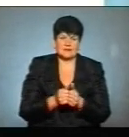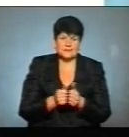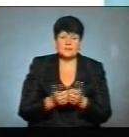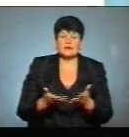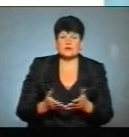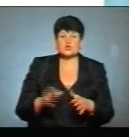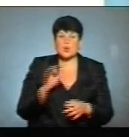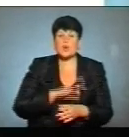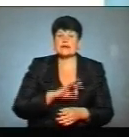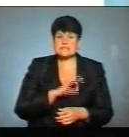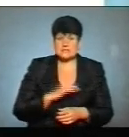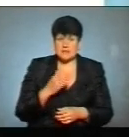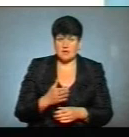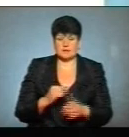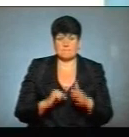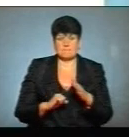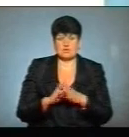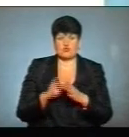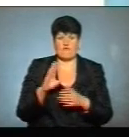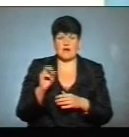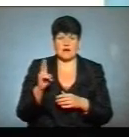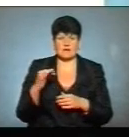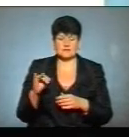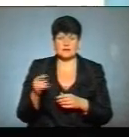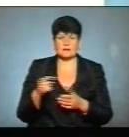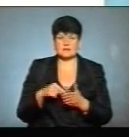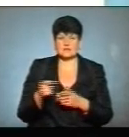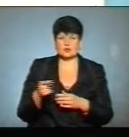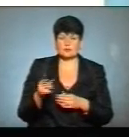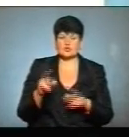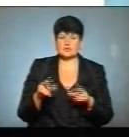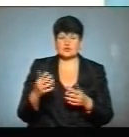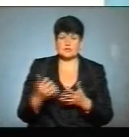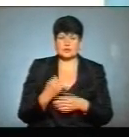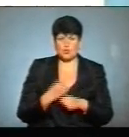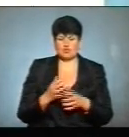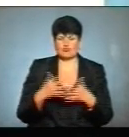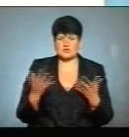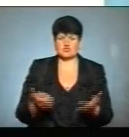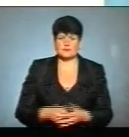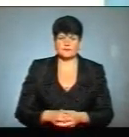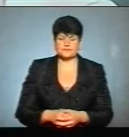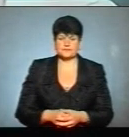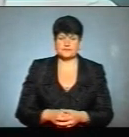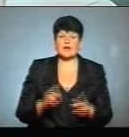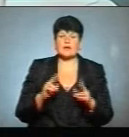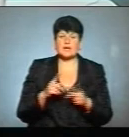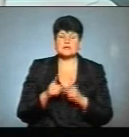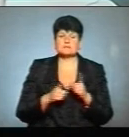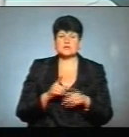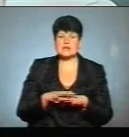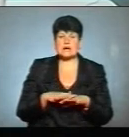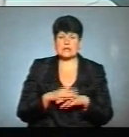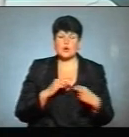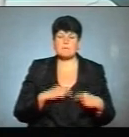все-таки користатись базою вакансій міста Тернополя, бо шансу знайти роботу все-таки більше. А як змінюється ринок праці